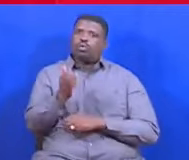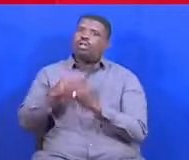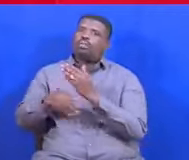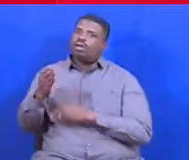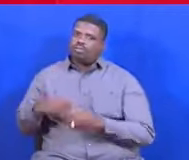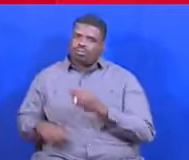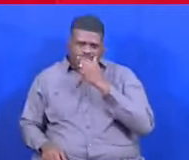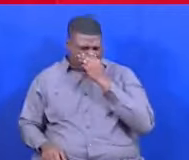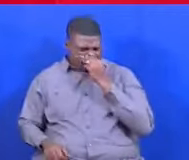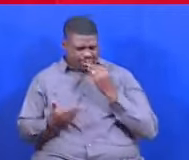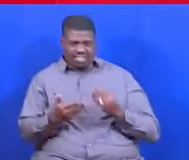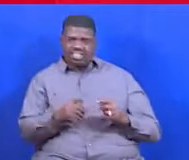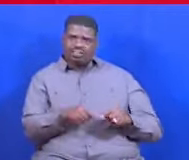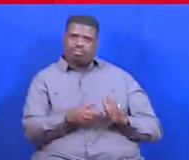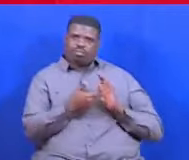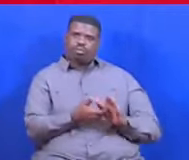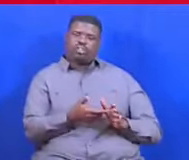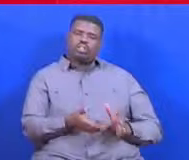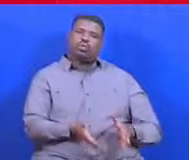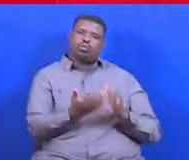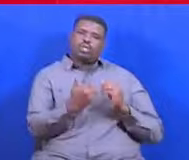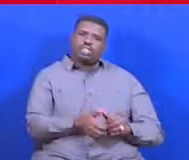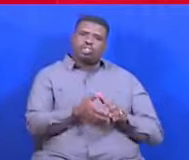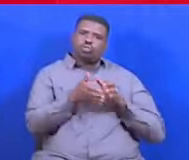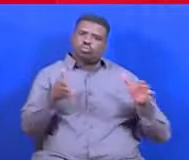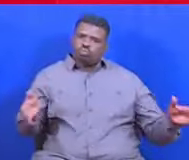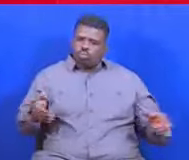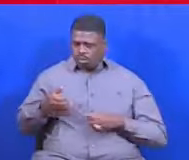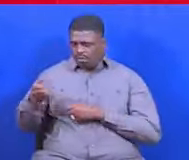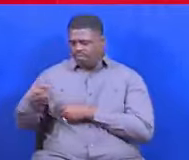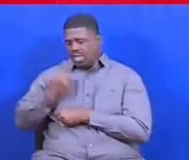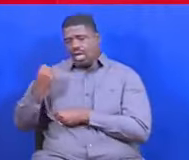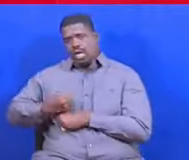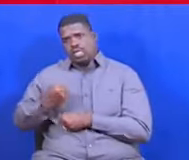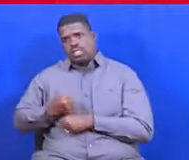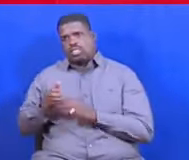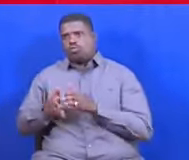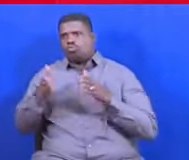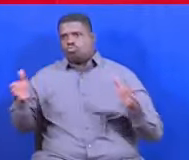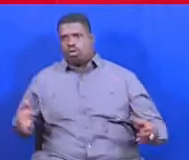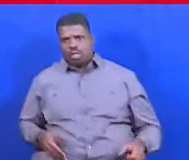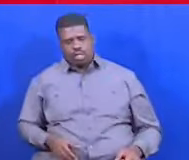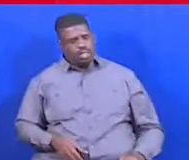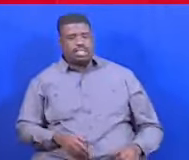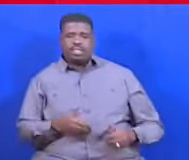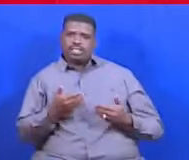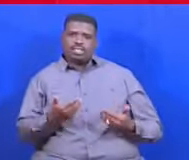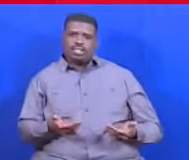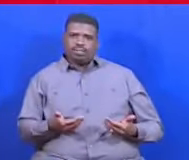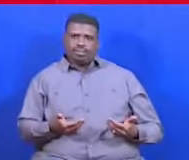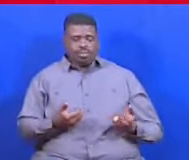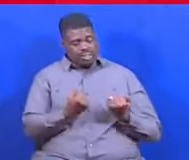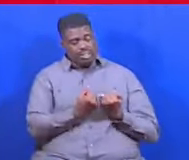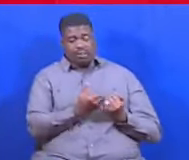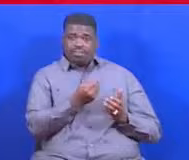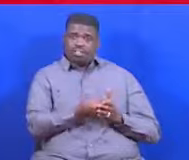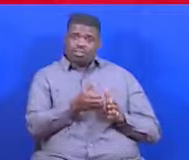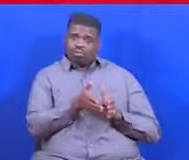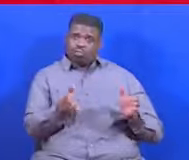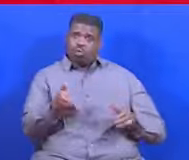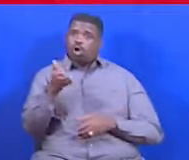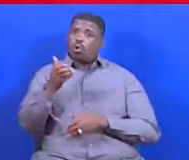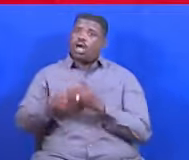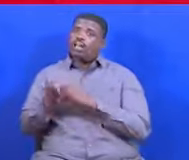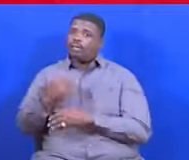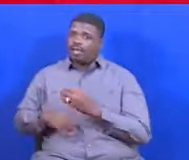Watu wenye ulemavu sasa hivi wameonyesha uwezo mkubwa, wanafanya kazi kubwa na wazalishaji wakubwa sasa hivi ni walemavu. Baada ya kusema hapo Mheshimiwa